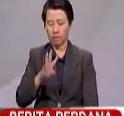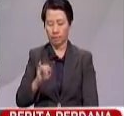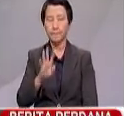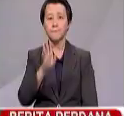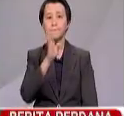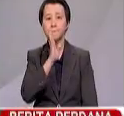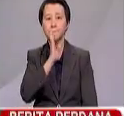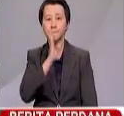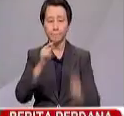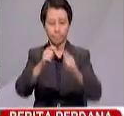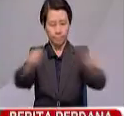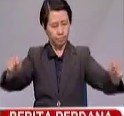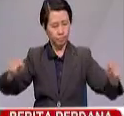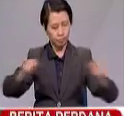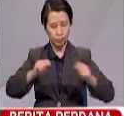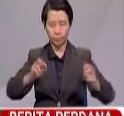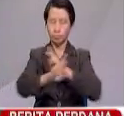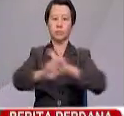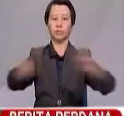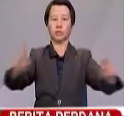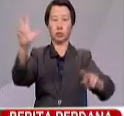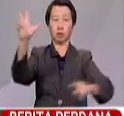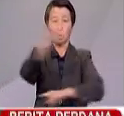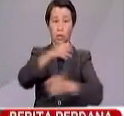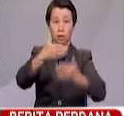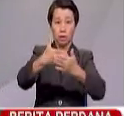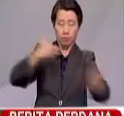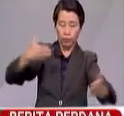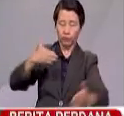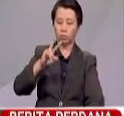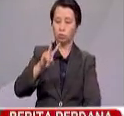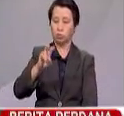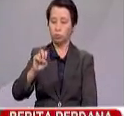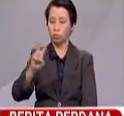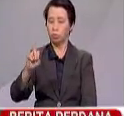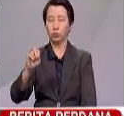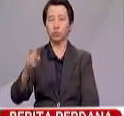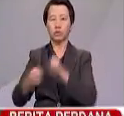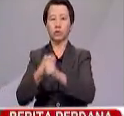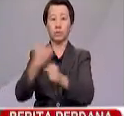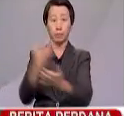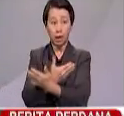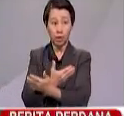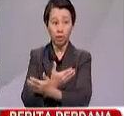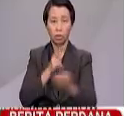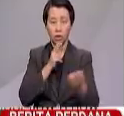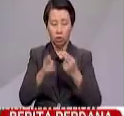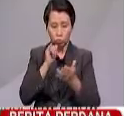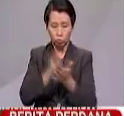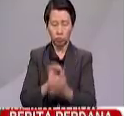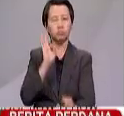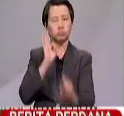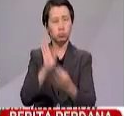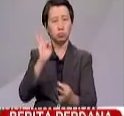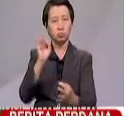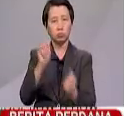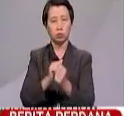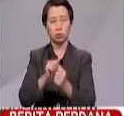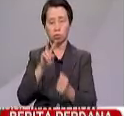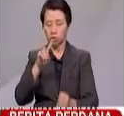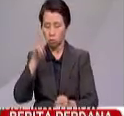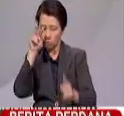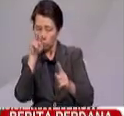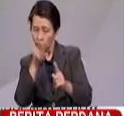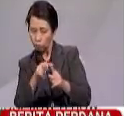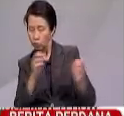berkata ruang tersebut disiapkan tiga hari sebelum Tahun Baharu 2020. Usaha itu signifikan dengan visi organisasi